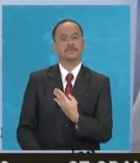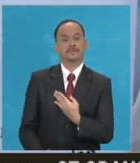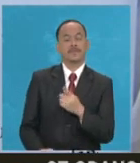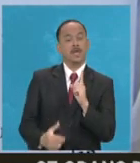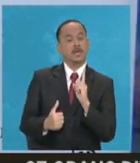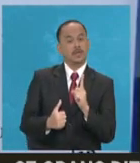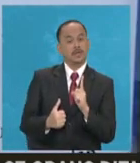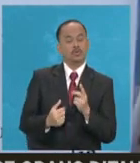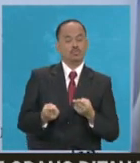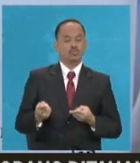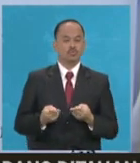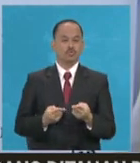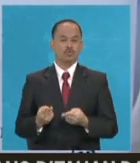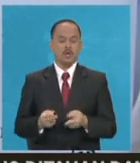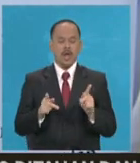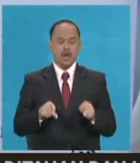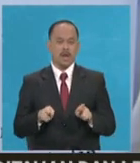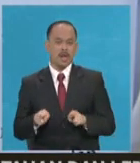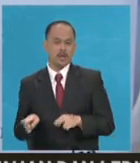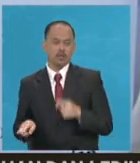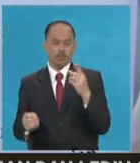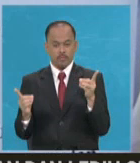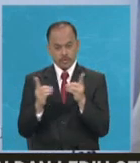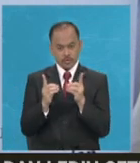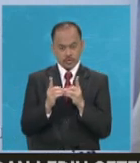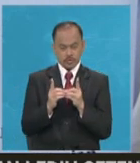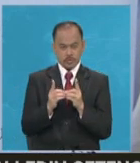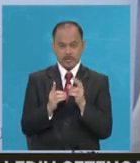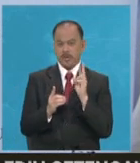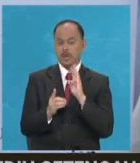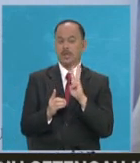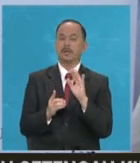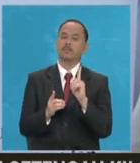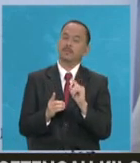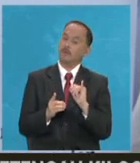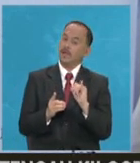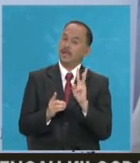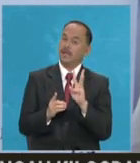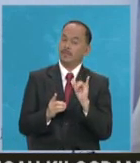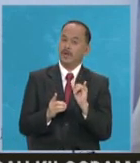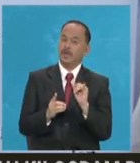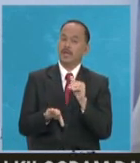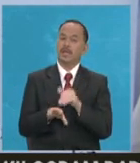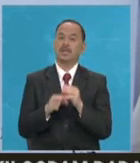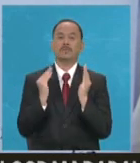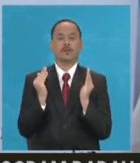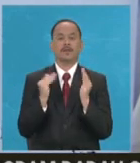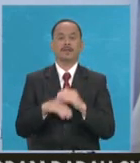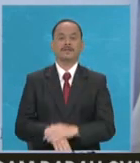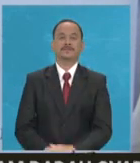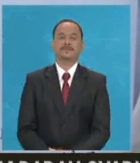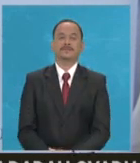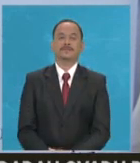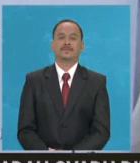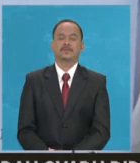memang kita rancang untuk berjemput dengan Rakan dablue ID Brunei negara Brunei Darussalam